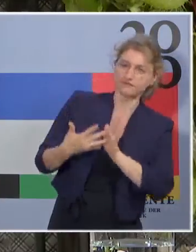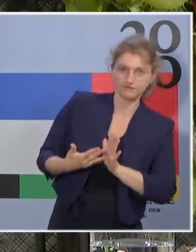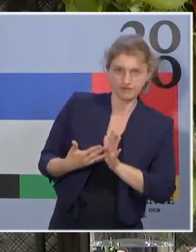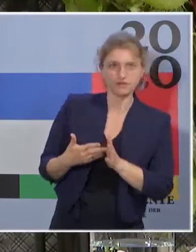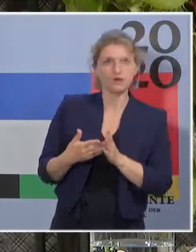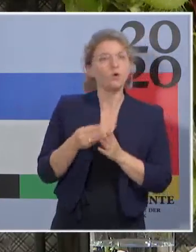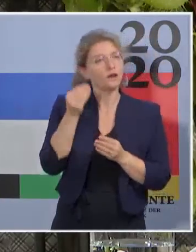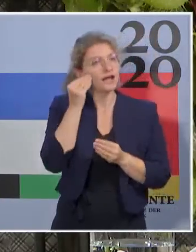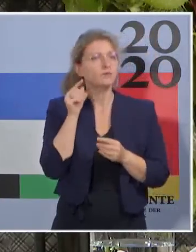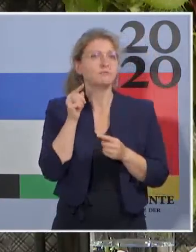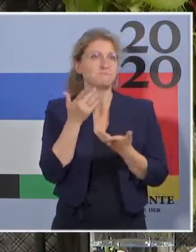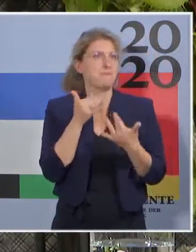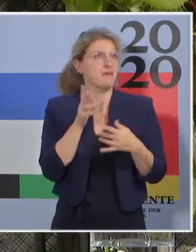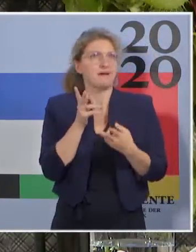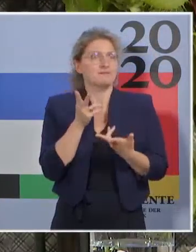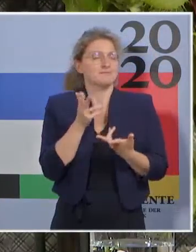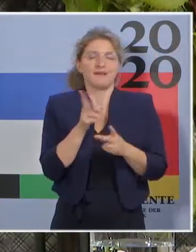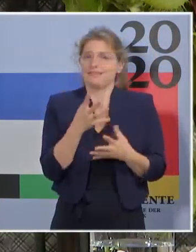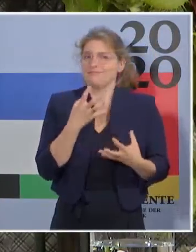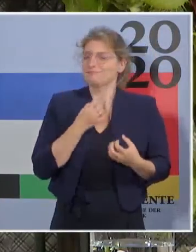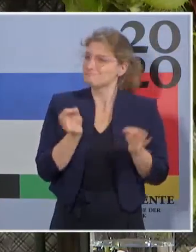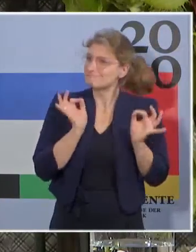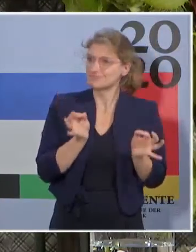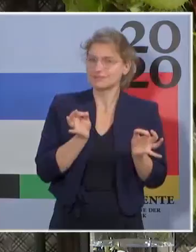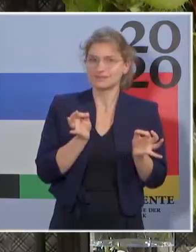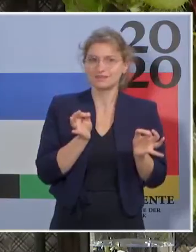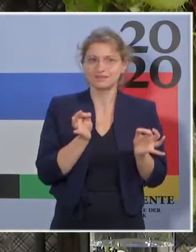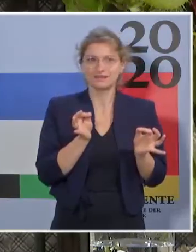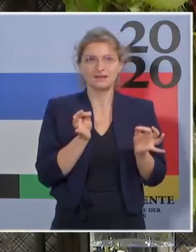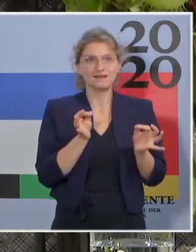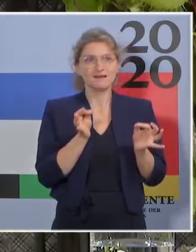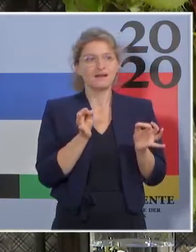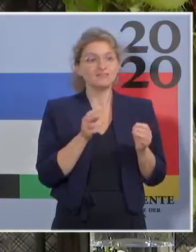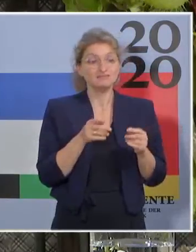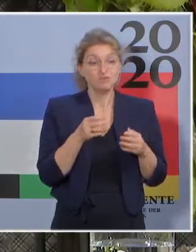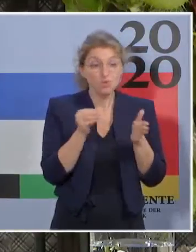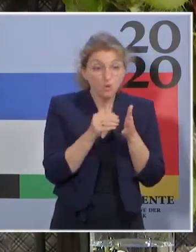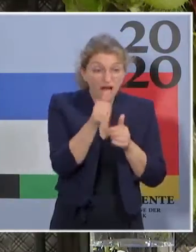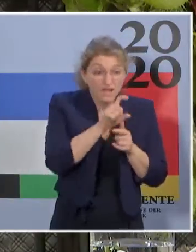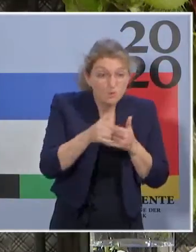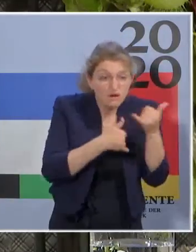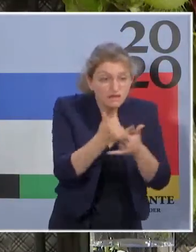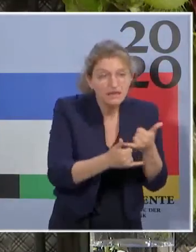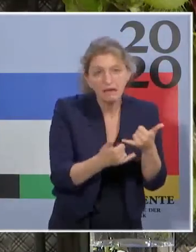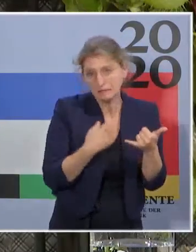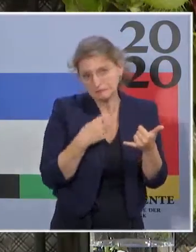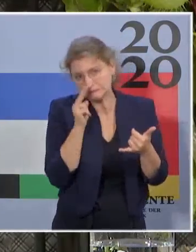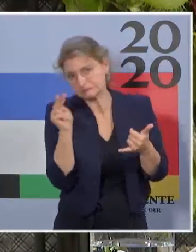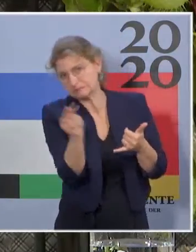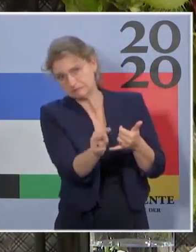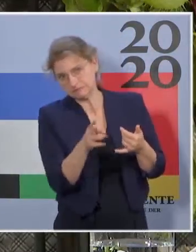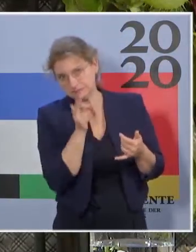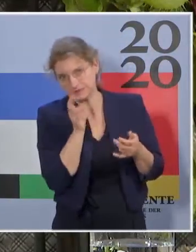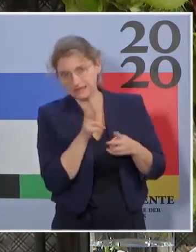Und dennoch wünsche ich auch unsere Verfassung, ich will nicht auf 100 Jahre weitere blicken, das können wir alle nicht, aber für die nähere Zukunft einen